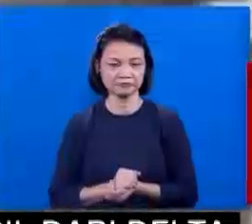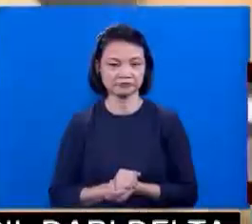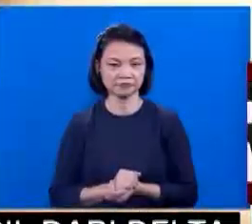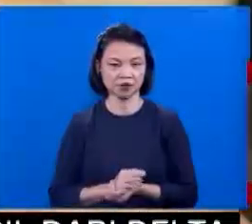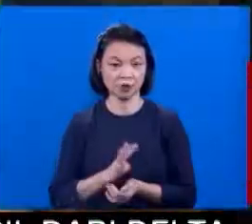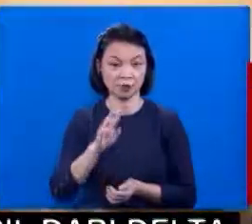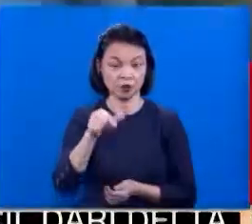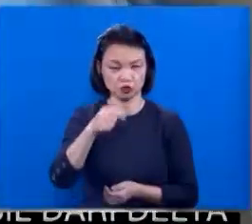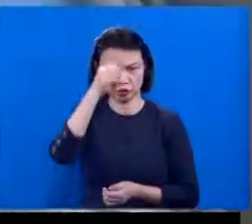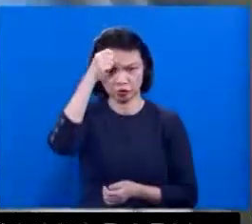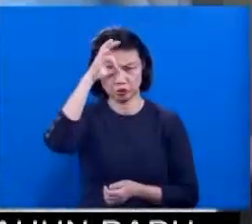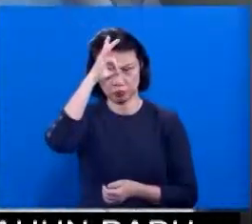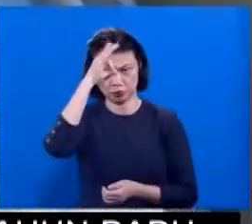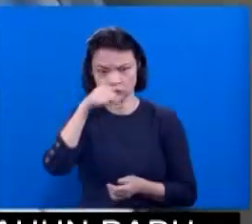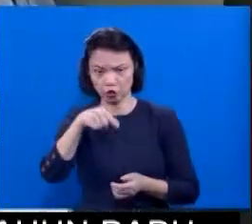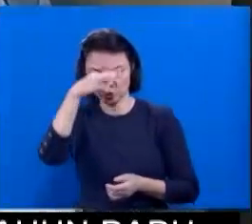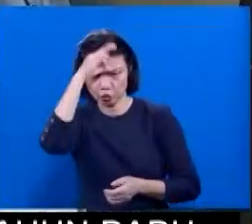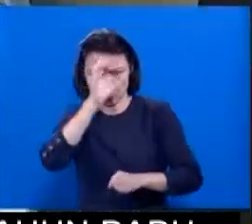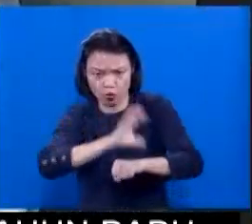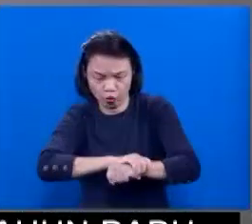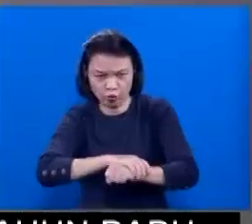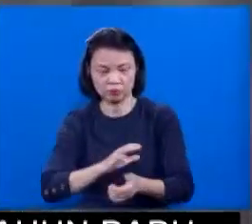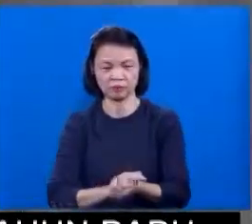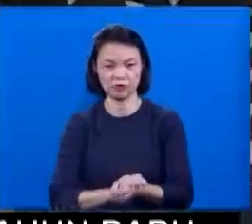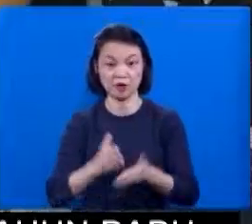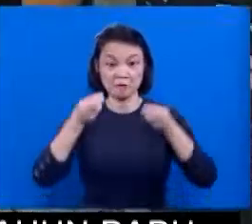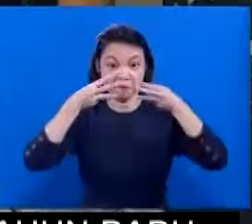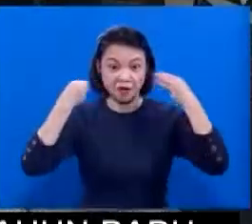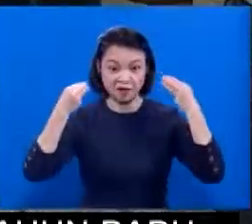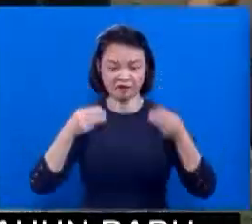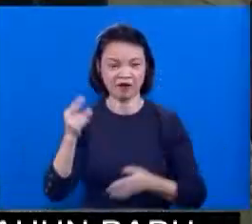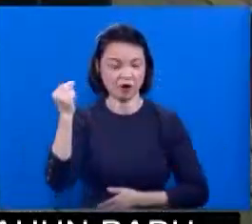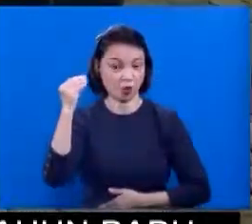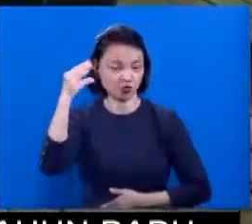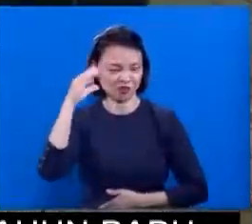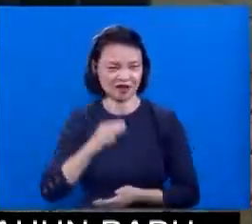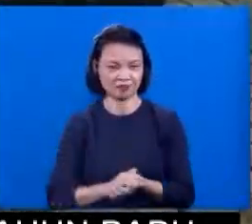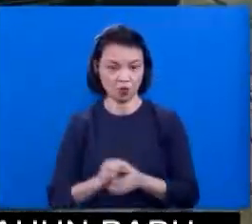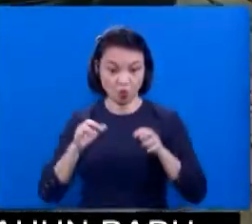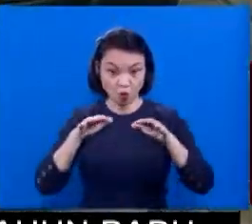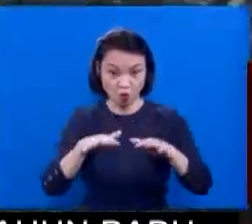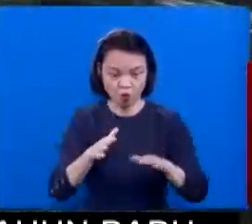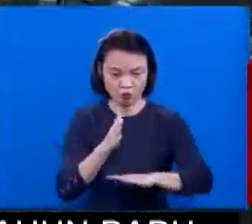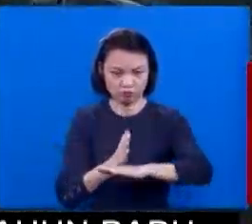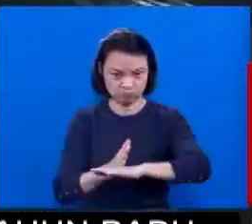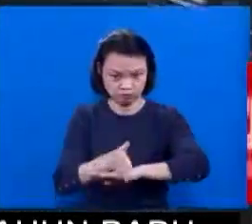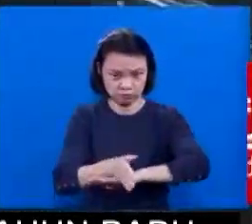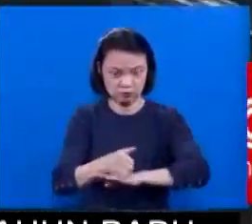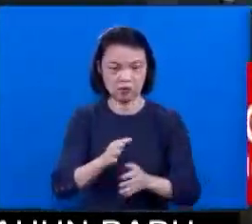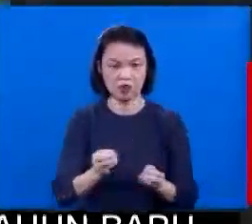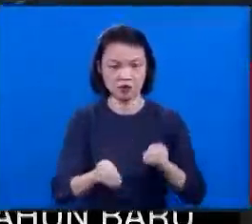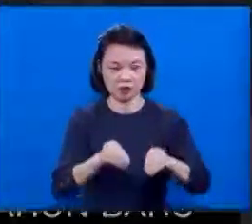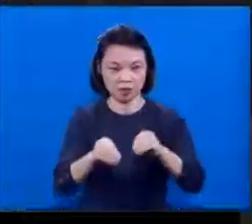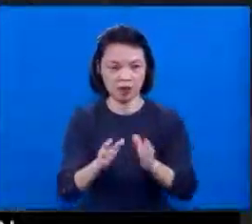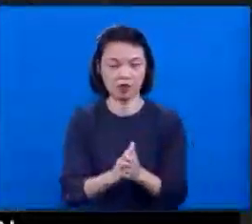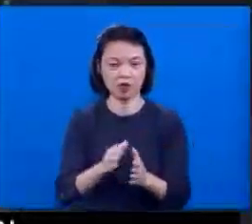Empat orang tersangka perampok ini diringkus tim Jatanras Polresta Malang Rabu siang. Mereka disergap di persimpangan Taman Dayu, Jalan Raya